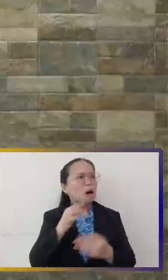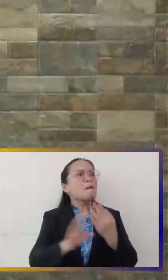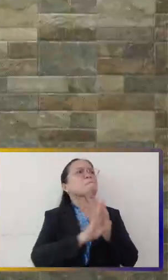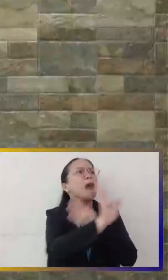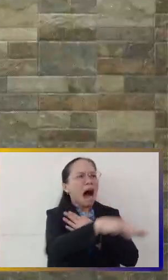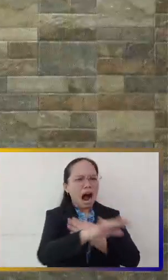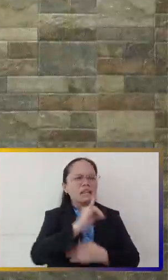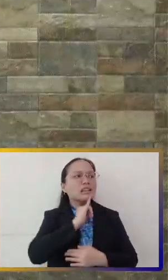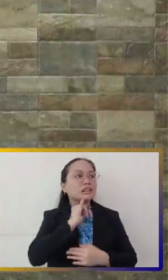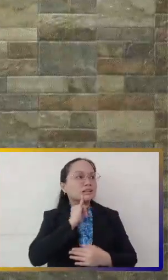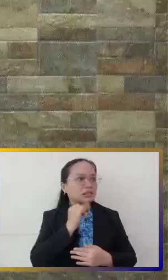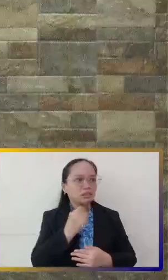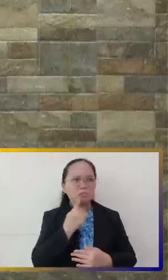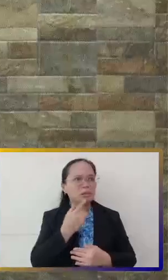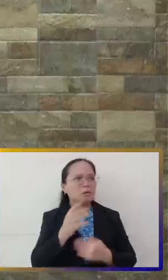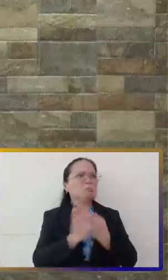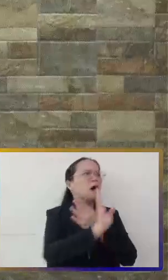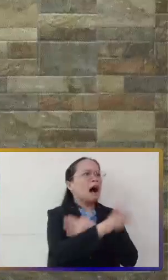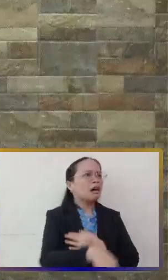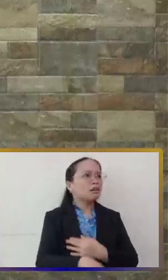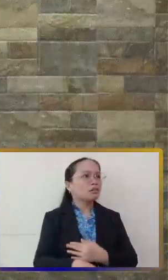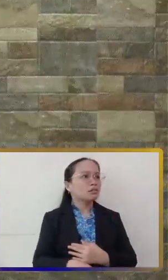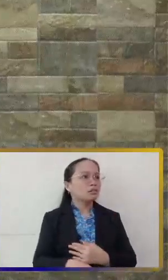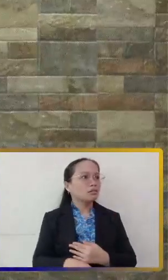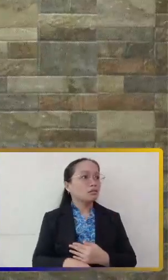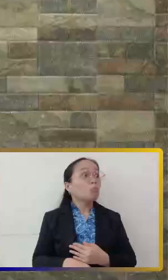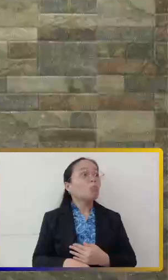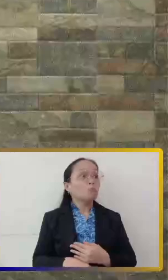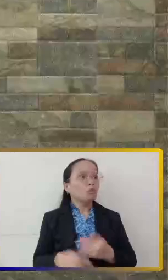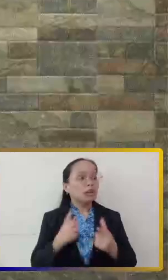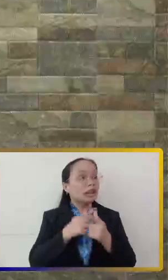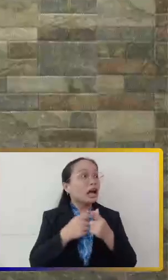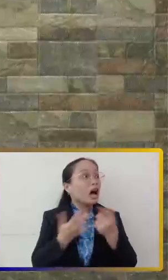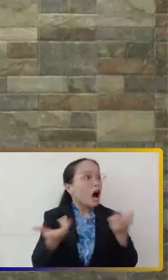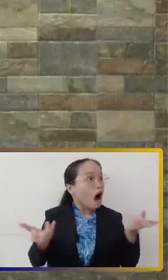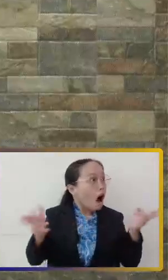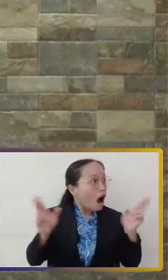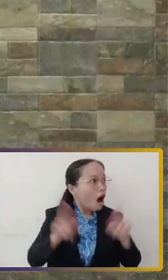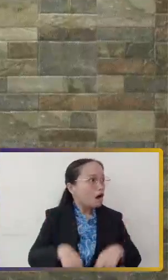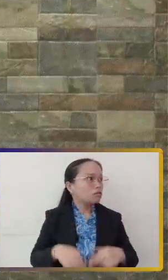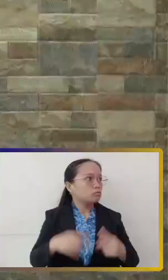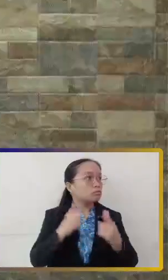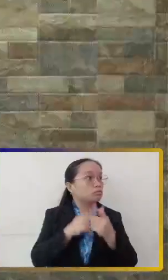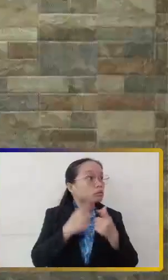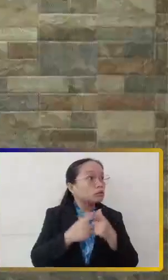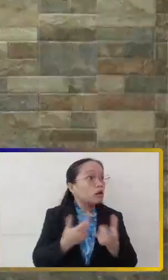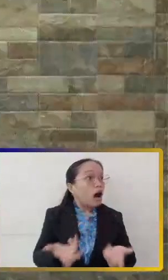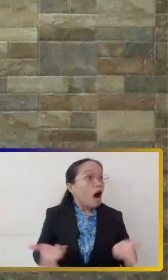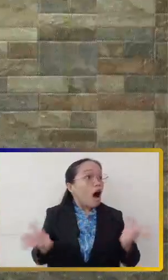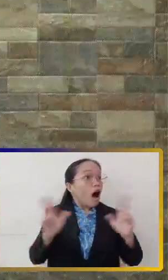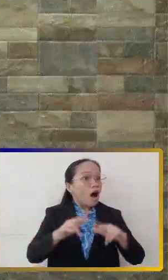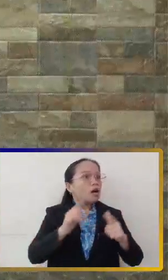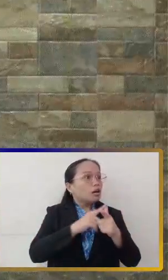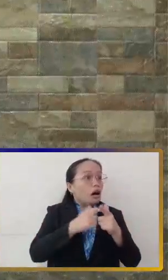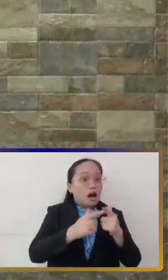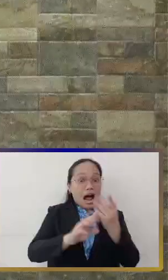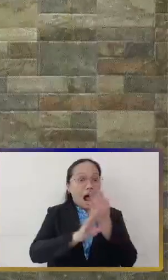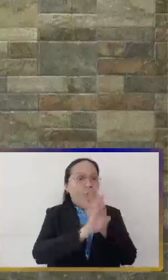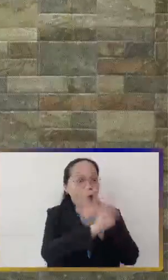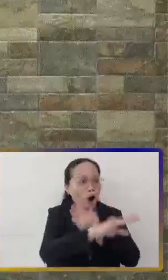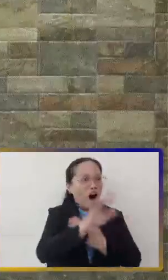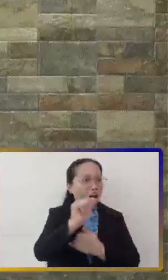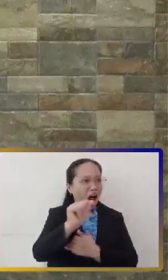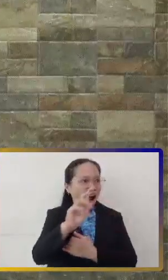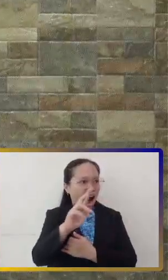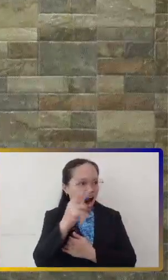sila nakapaglaban pero na ibalik sa kanila yung ark of God. You see,